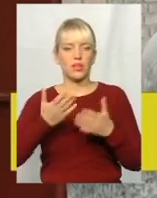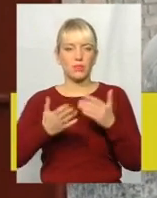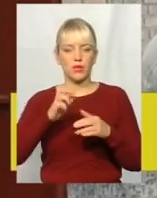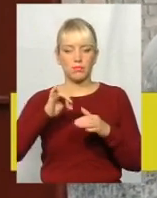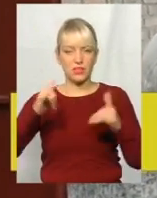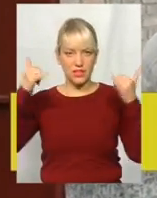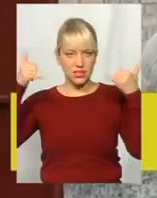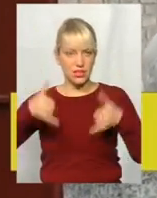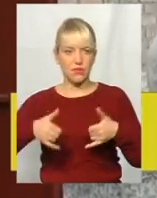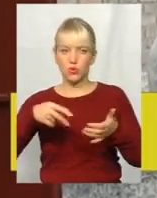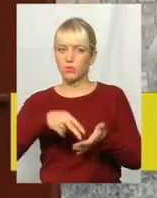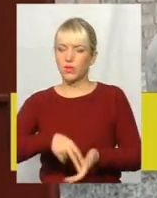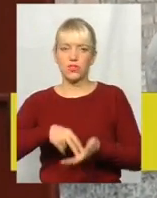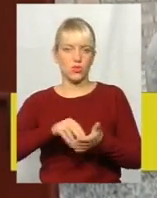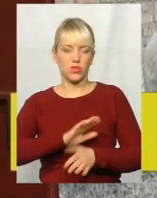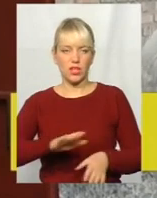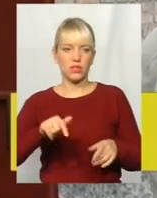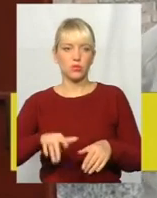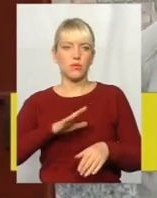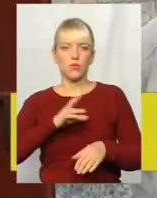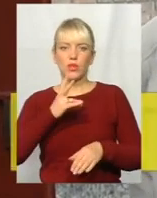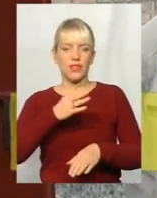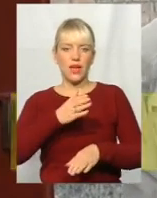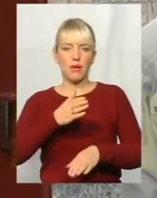тут вже не стояли. Тут було б не по коліна, але